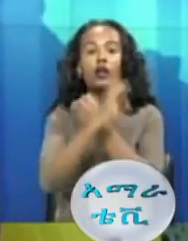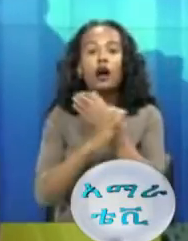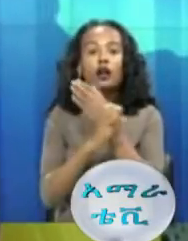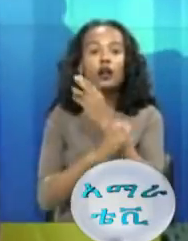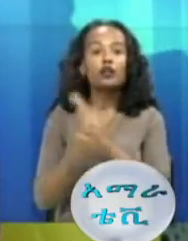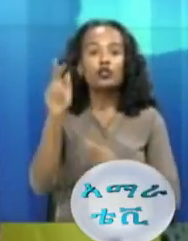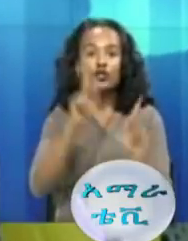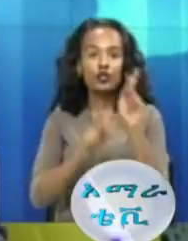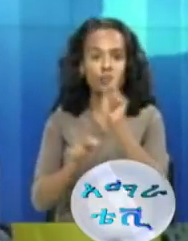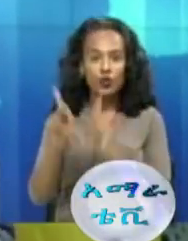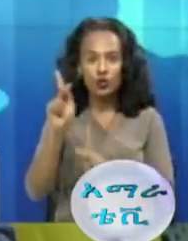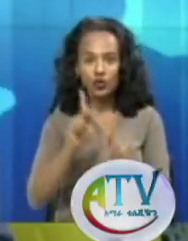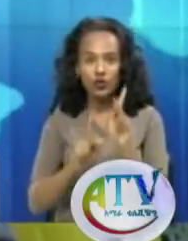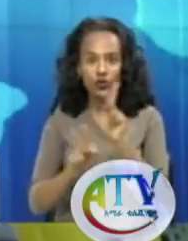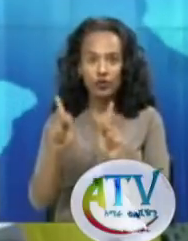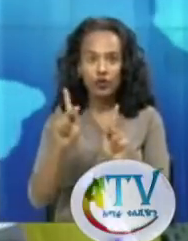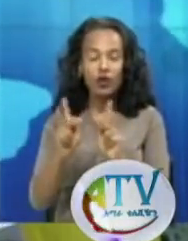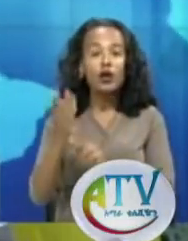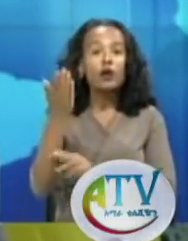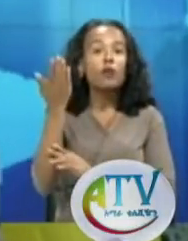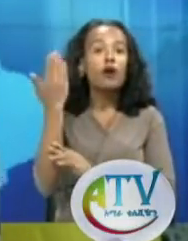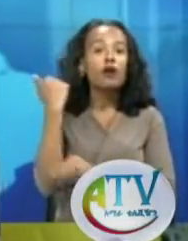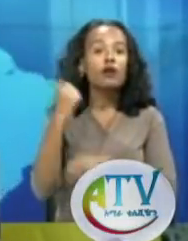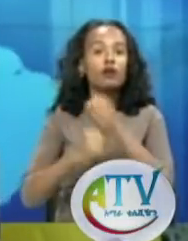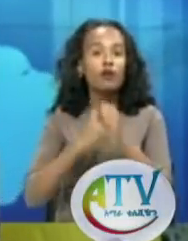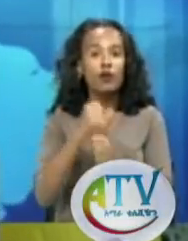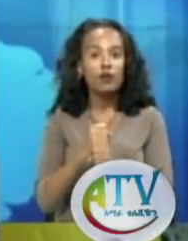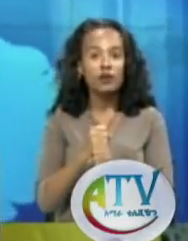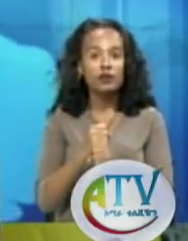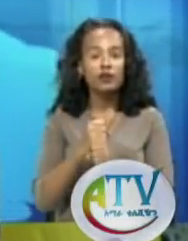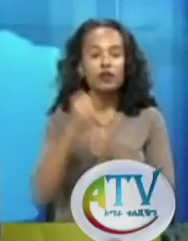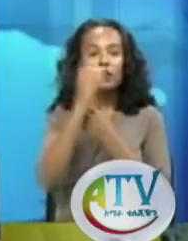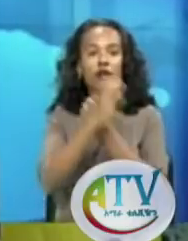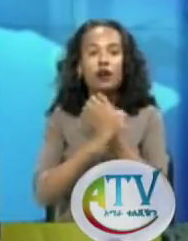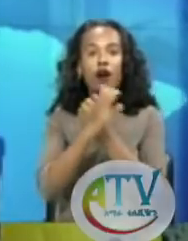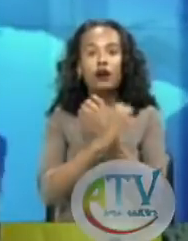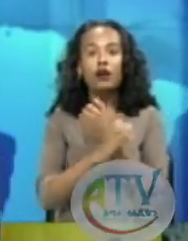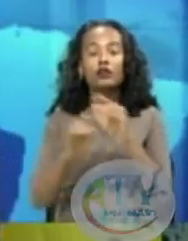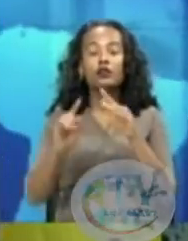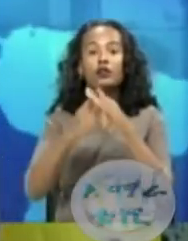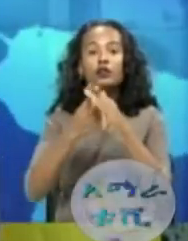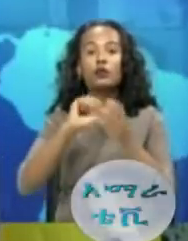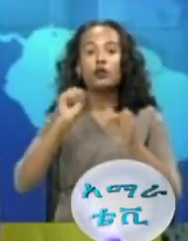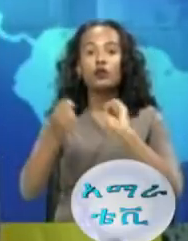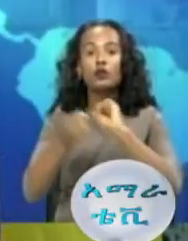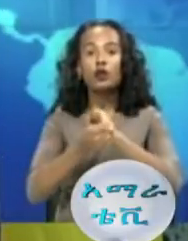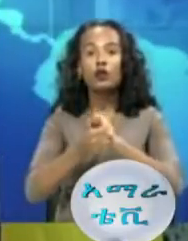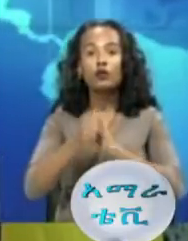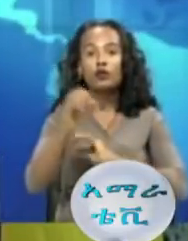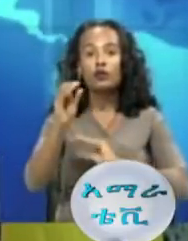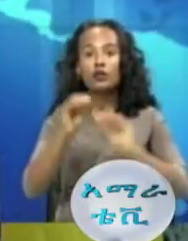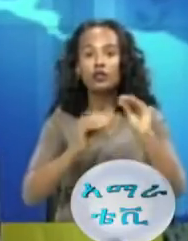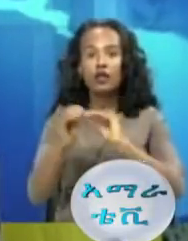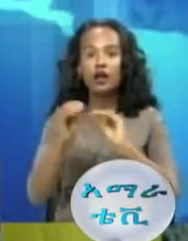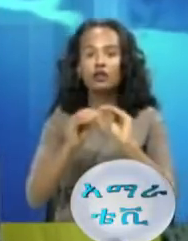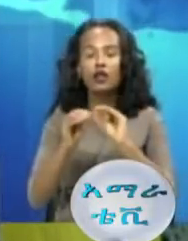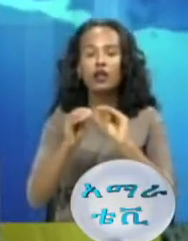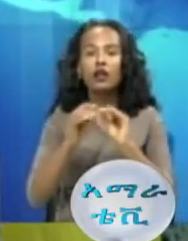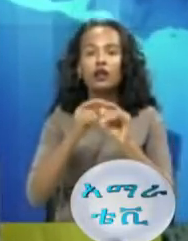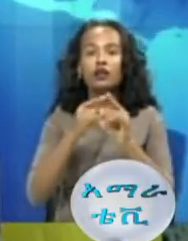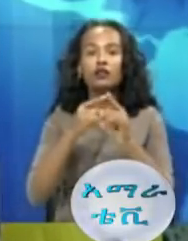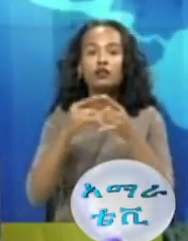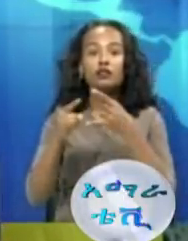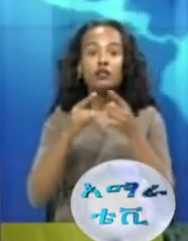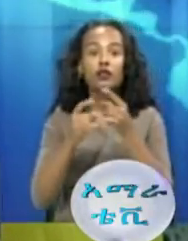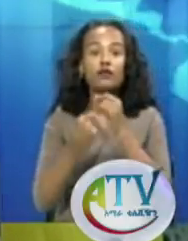ህዝቦች ባለፈው አመት በሀገራችን የጀመርነው የለውጥ እንቅስቃሴ ዘርፈ ብዙና ሁሉን አቀፍ